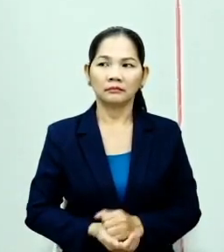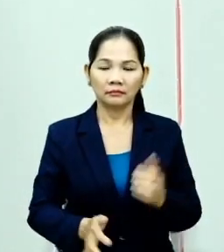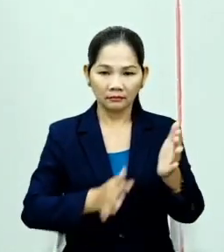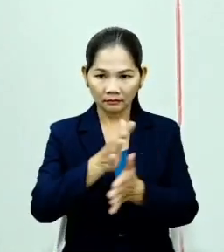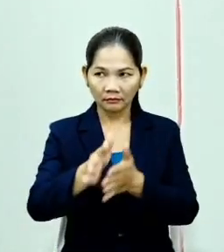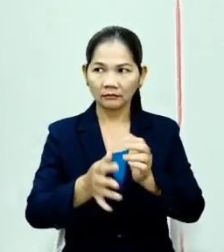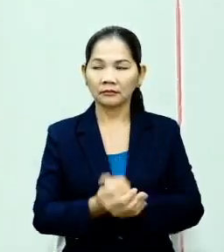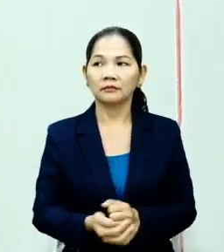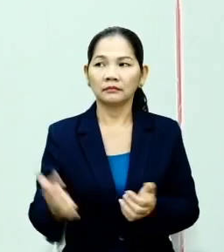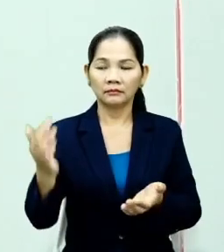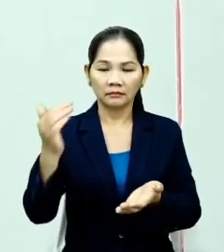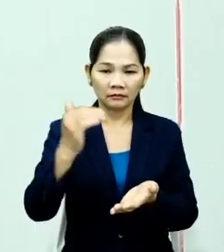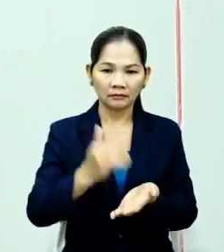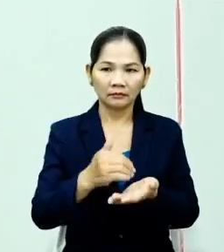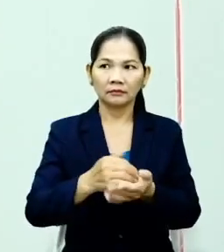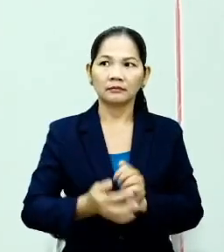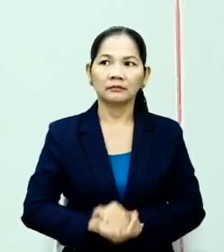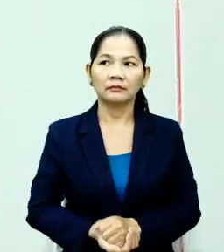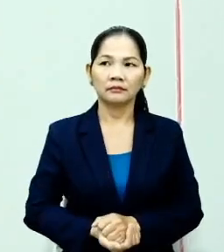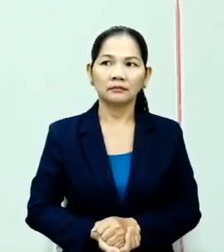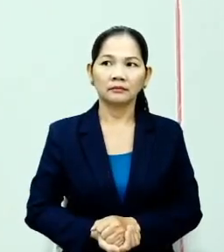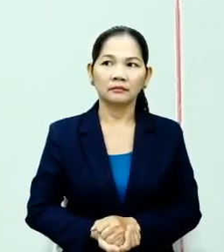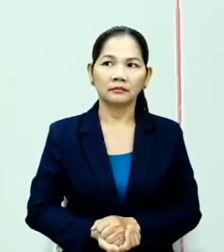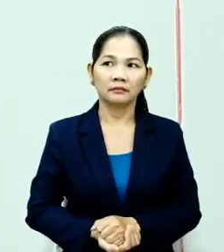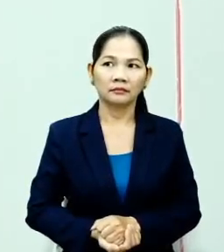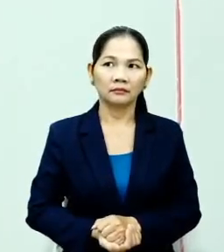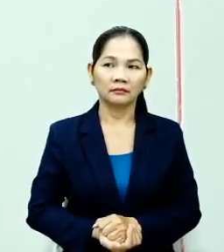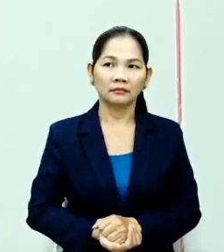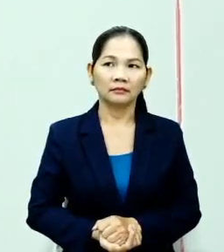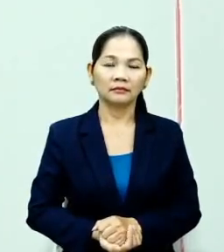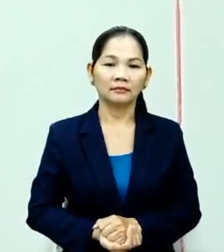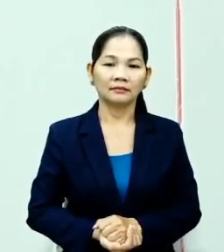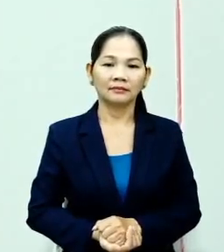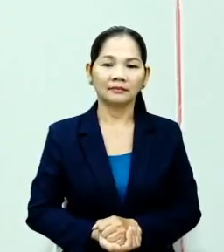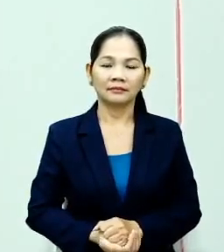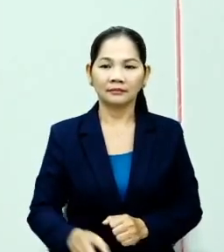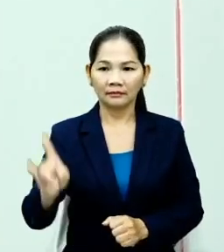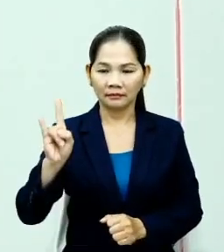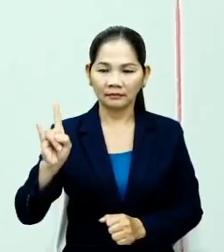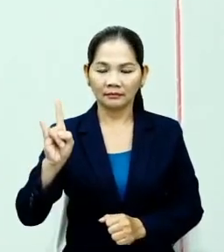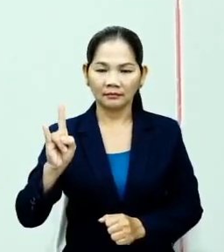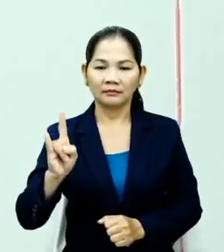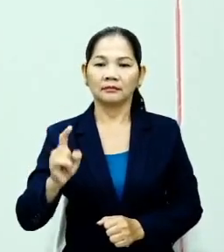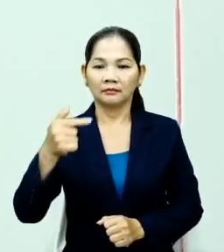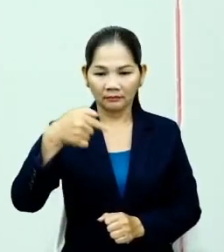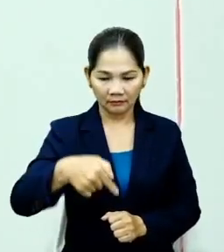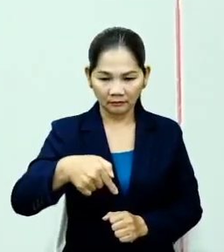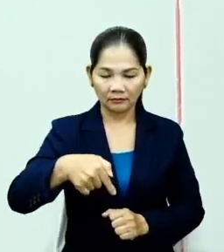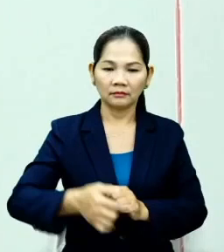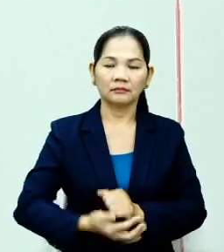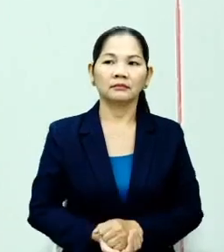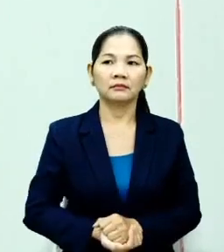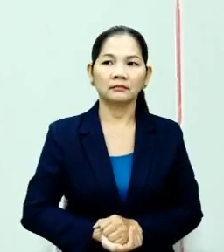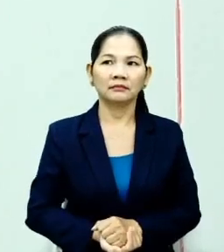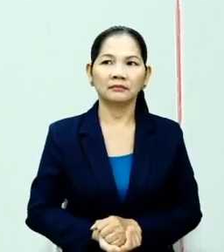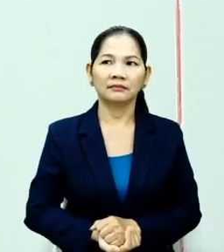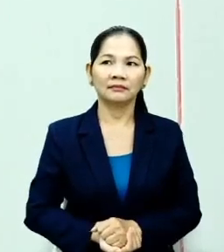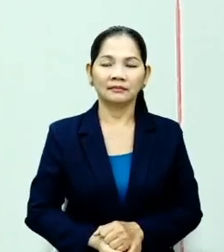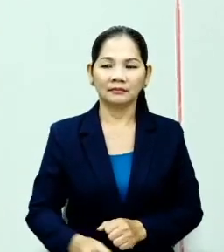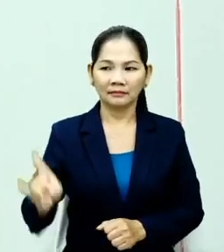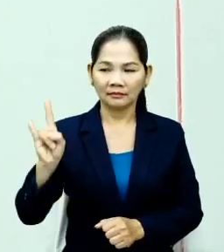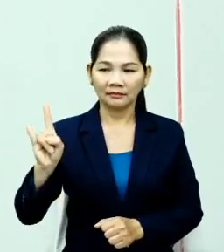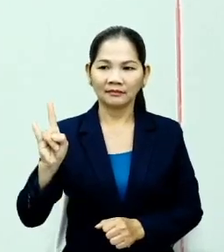an để con sẽ đạp một đồng tiết chà con chăm sạp tặng ạc nên nó con chà mô chừng ngô mà ngô